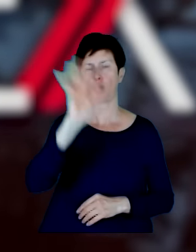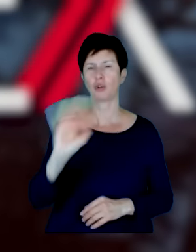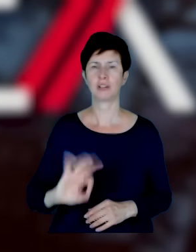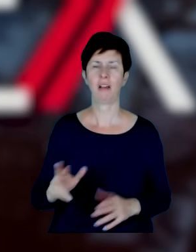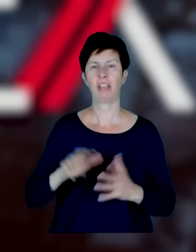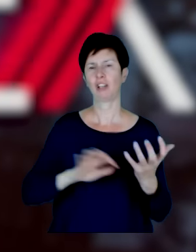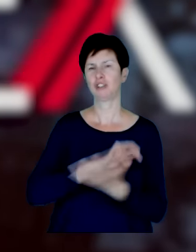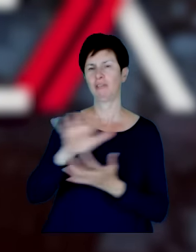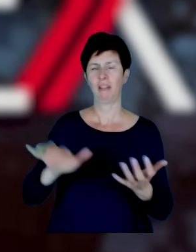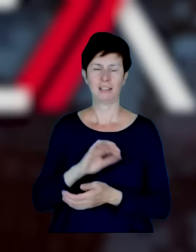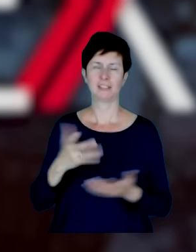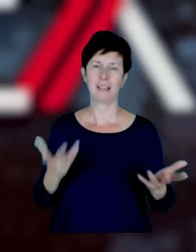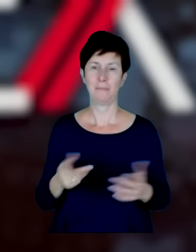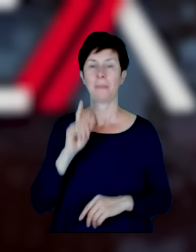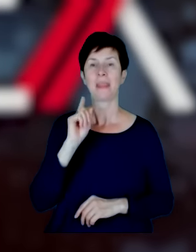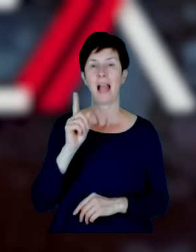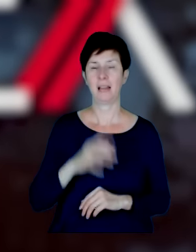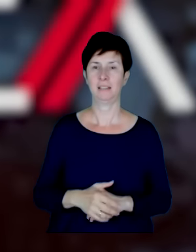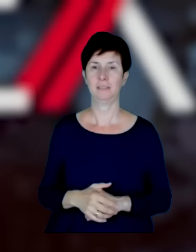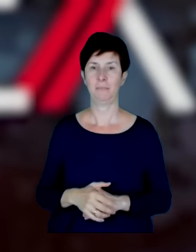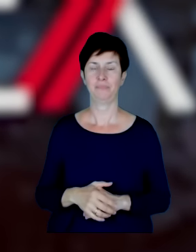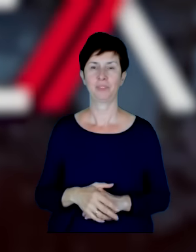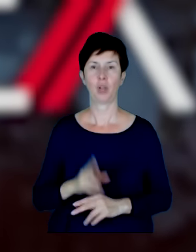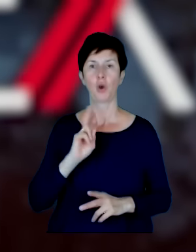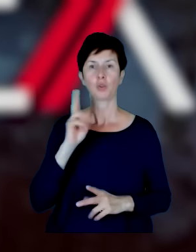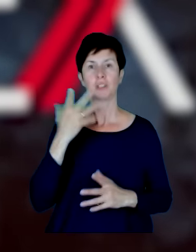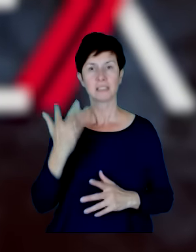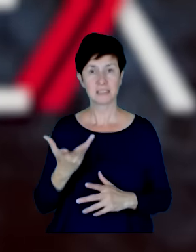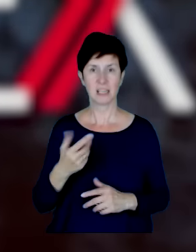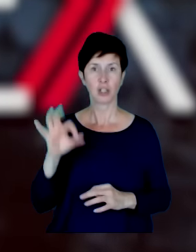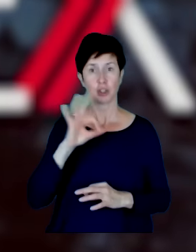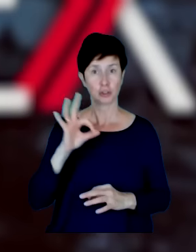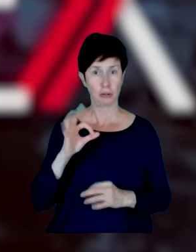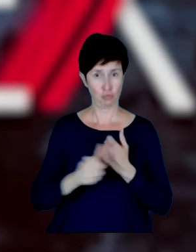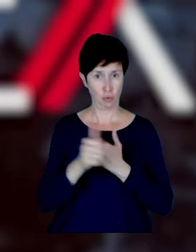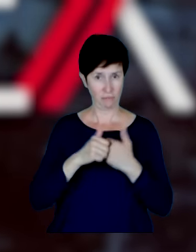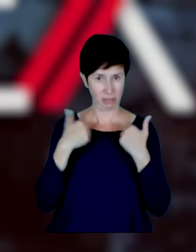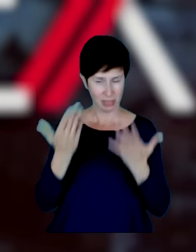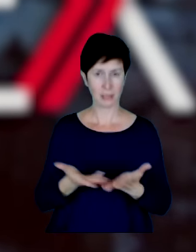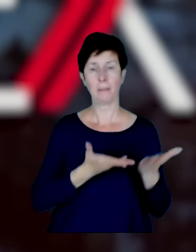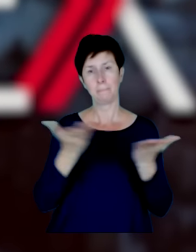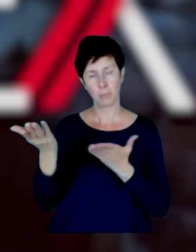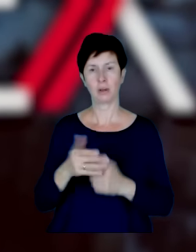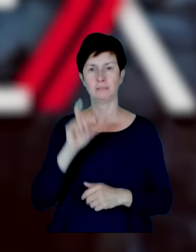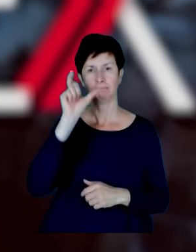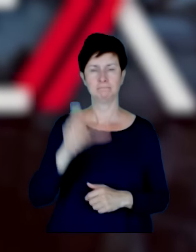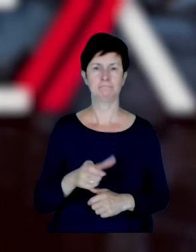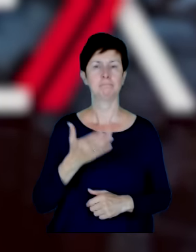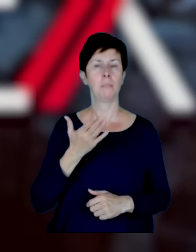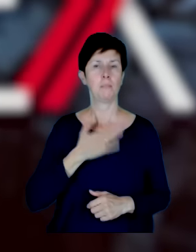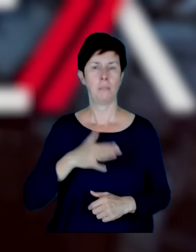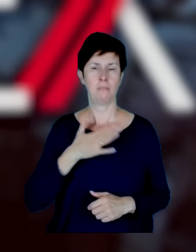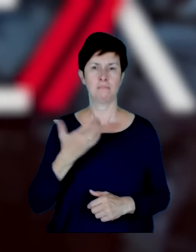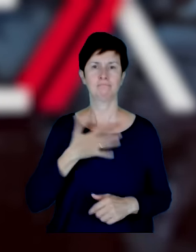ma co do tego wątpliwości ale gdyby ktoś chciał dostać kolejne potwierdzenie Proszę bardzo taki m upodobał sobie gnębienie